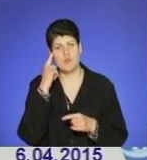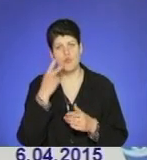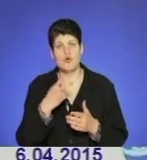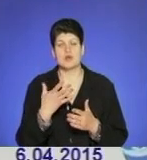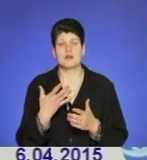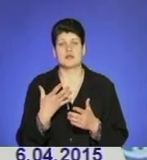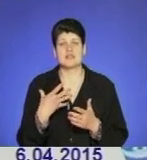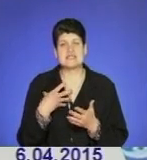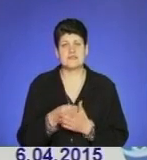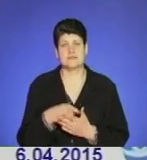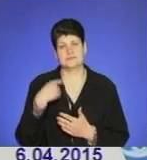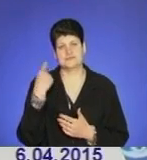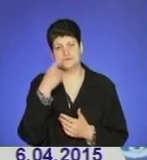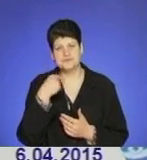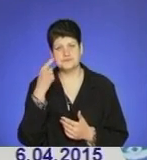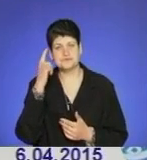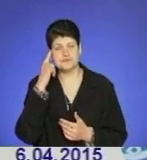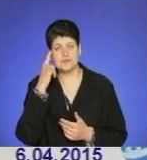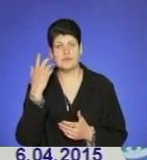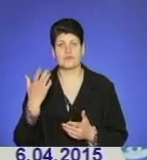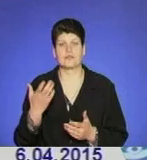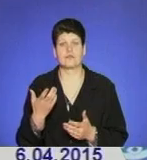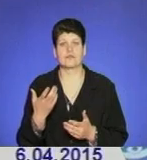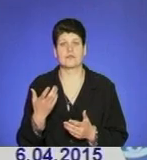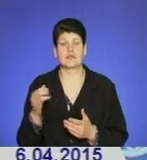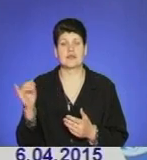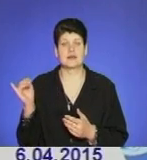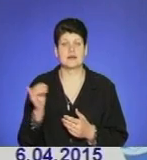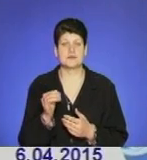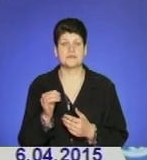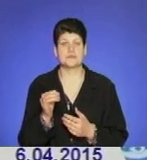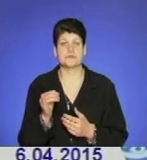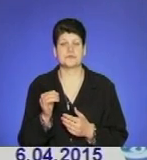тиждень свій особистий і суб'єктивний. І